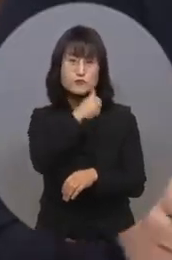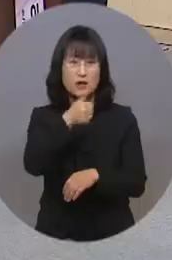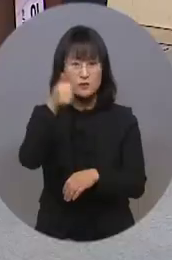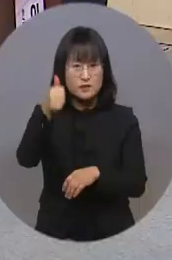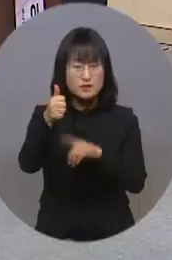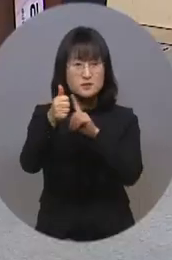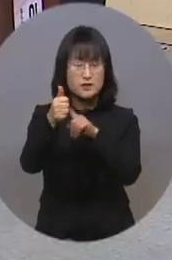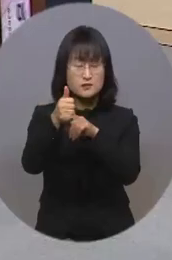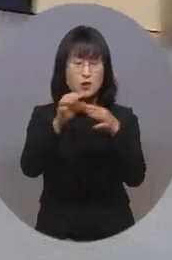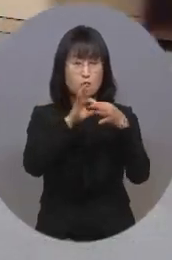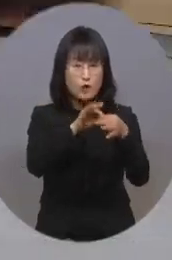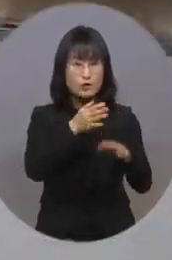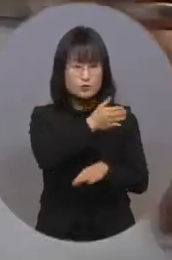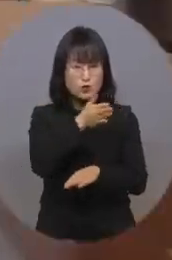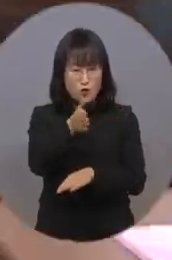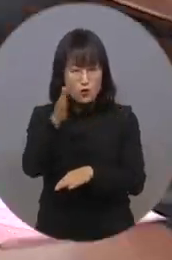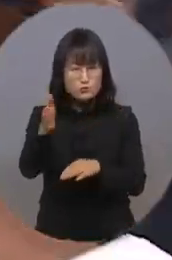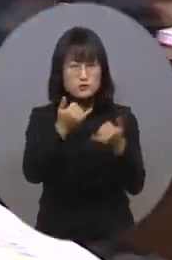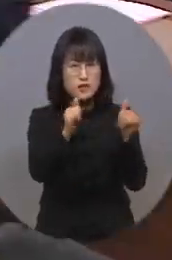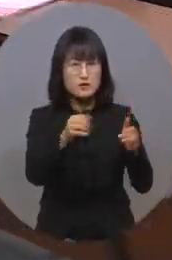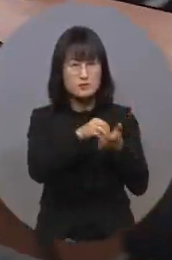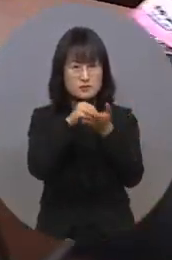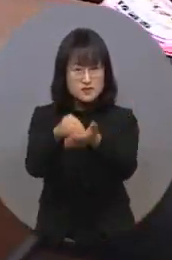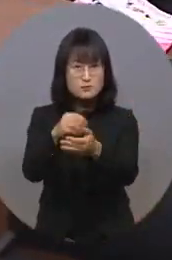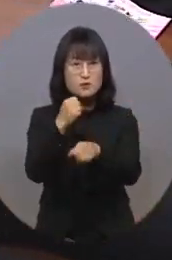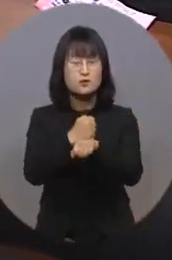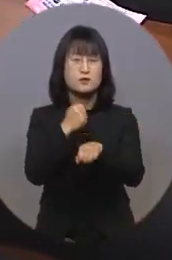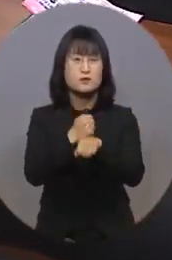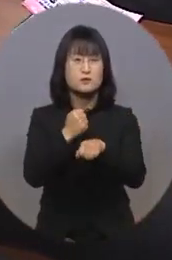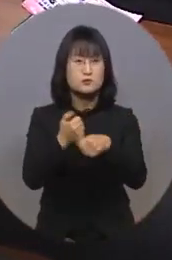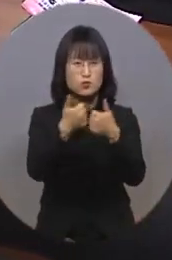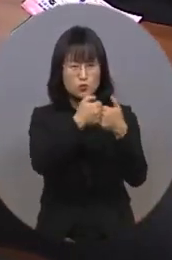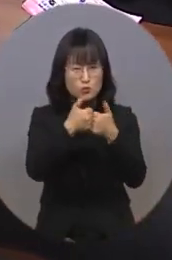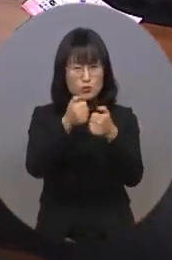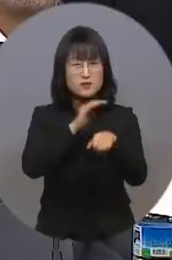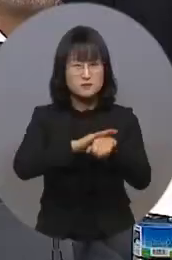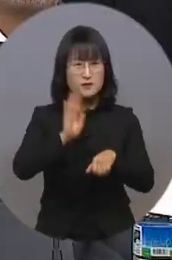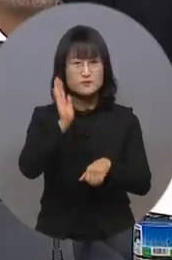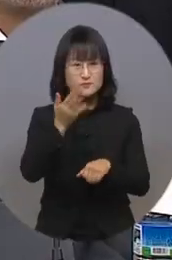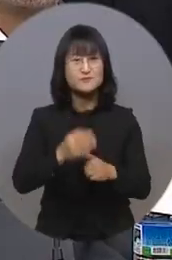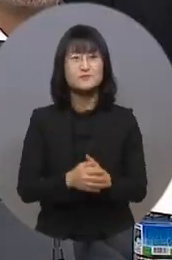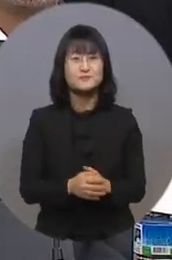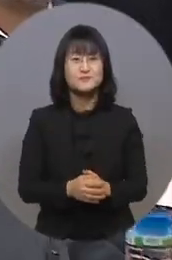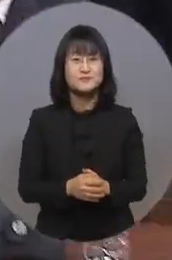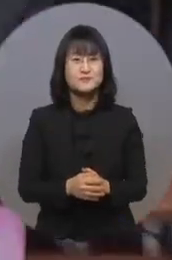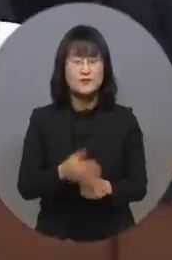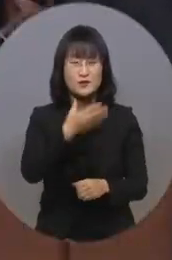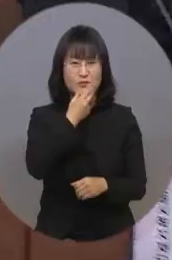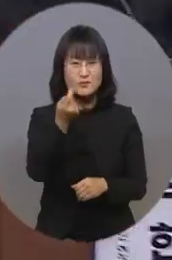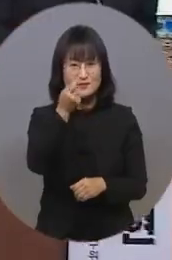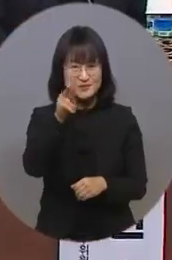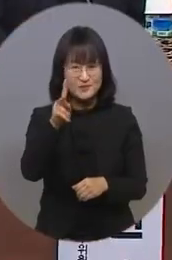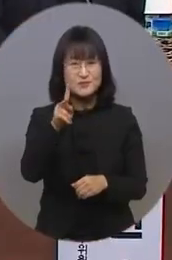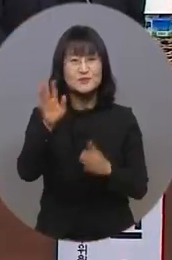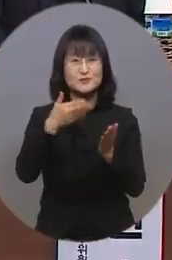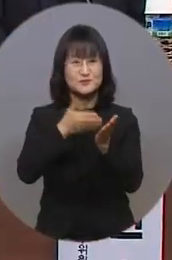가운데 관련 전문가들이 참여하며 심도 있는 논의의 장이 마련됐습니다 독재tv 뉴스 박신종입니다